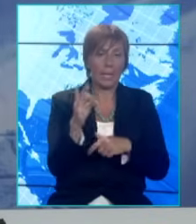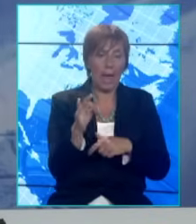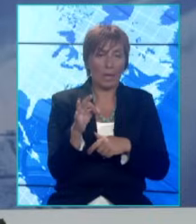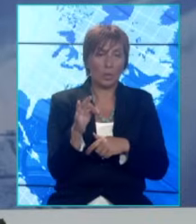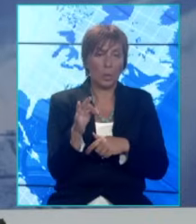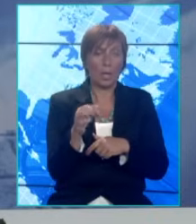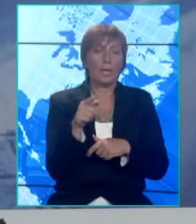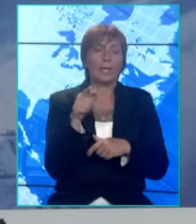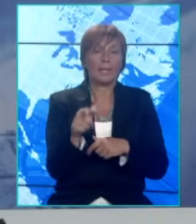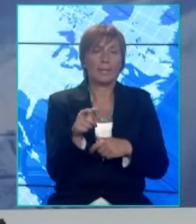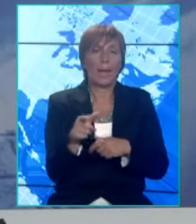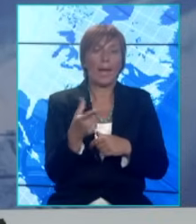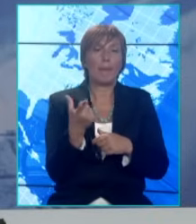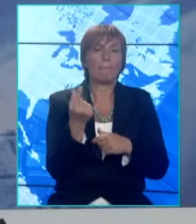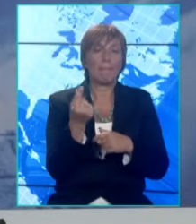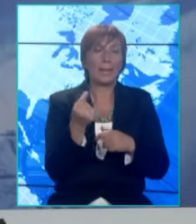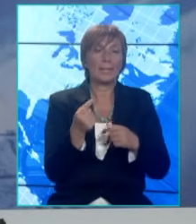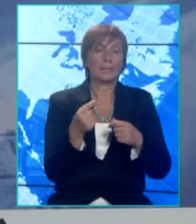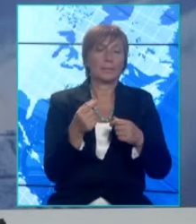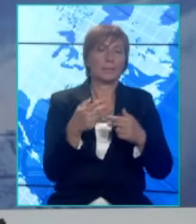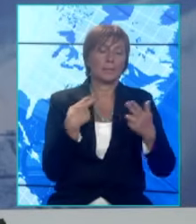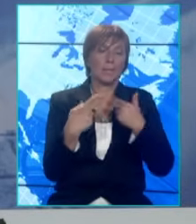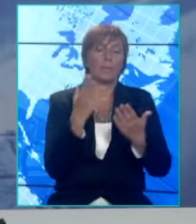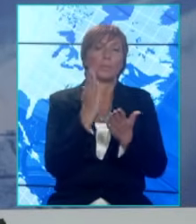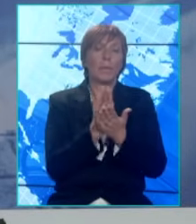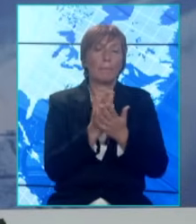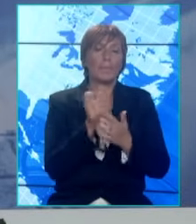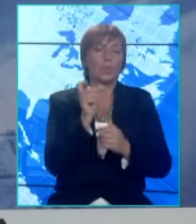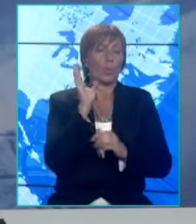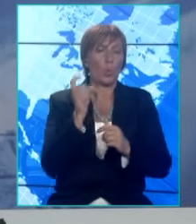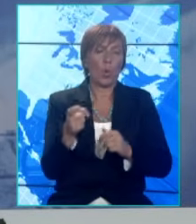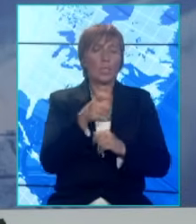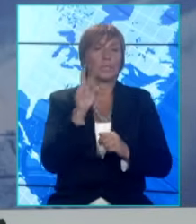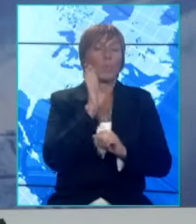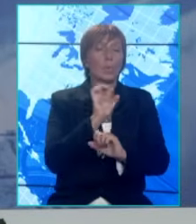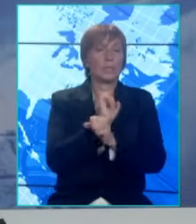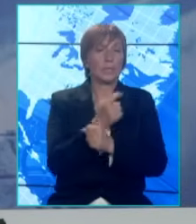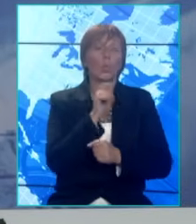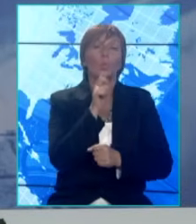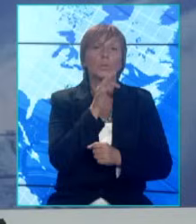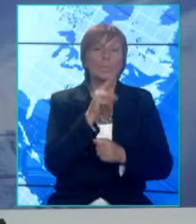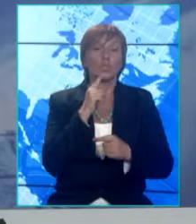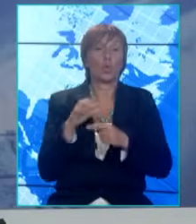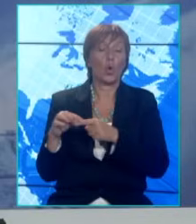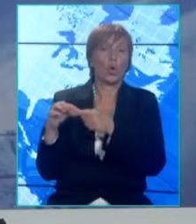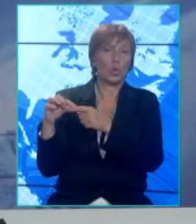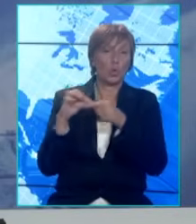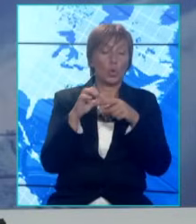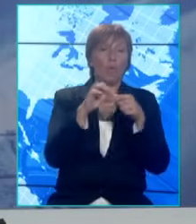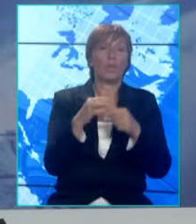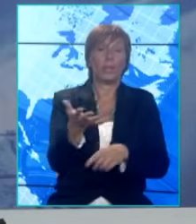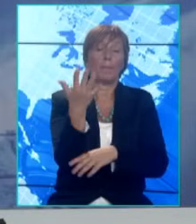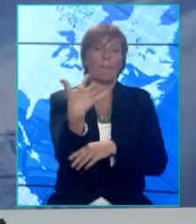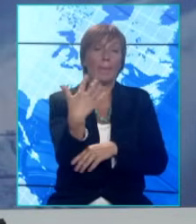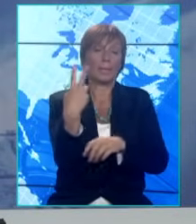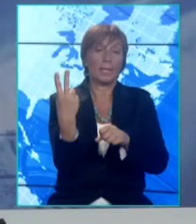Taj partnerski simpozij će biti organiziran u Bosni i Hercegovini u Sarajevu, što dovodi preko 50 što